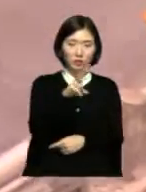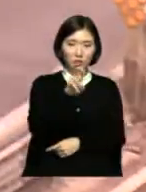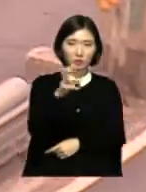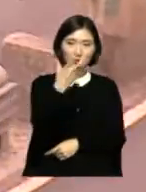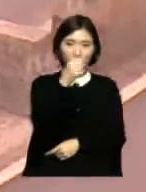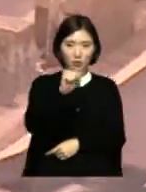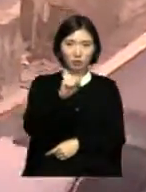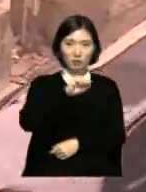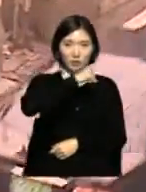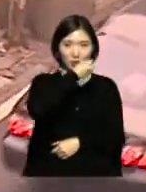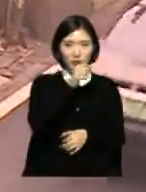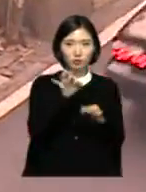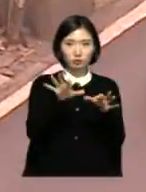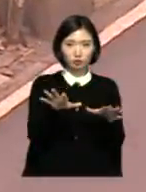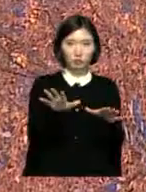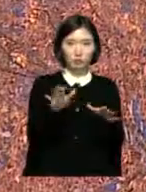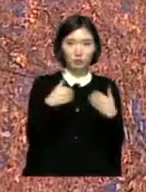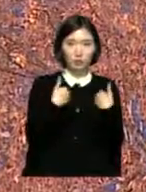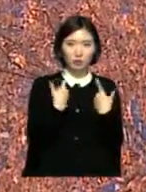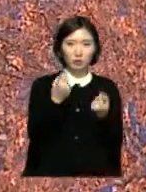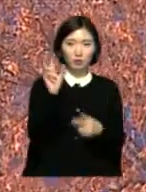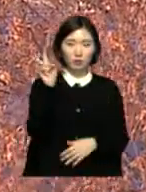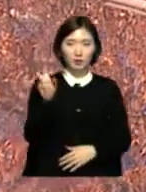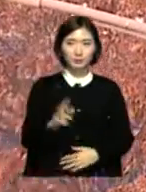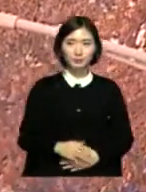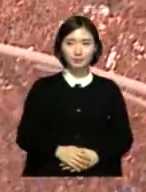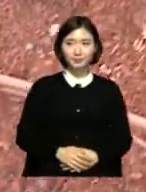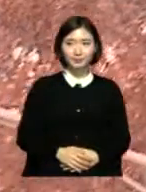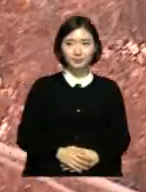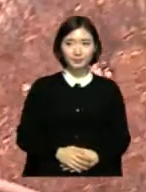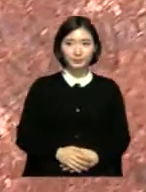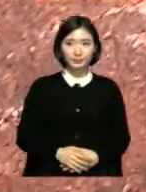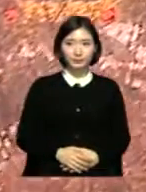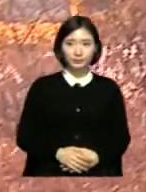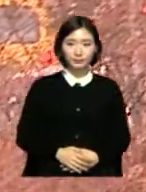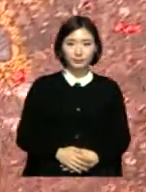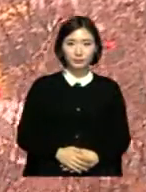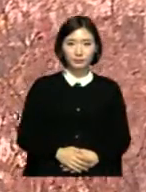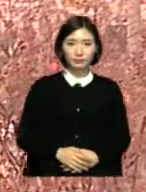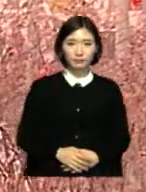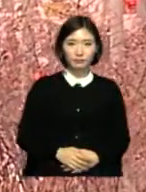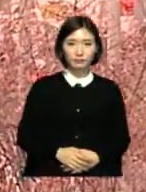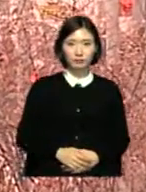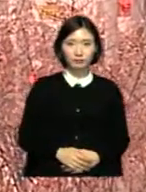예산이 소요될 전망입니다. 드라이브 서울경기 케이블TV 이재용입니다.